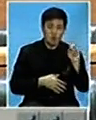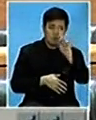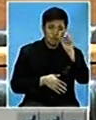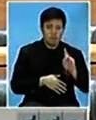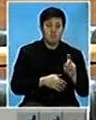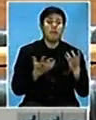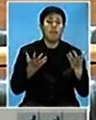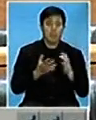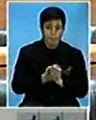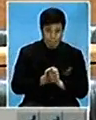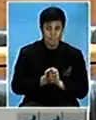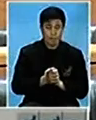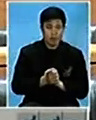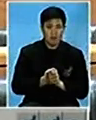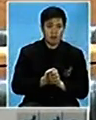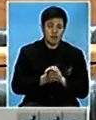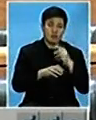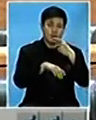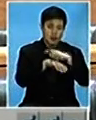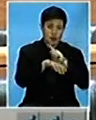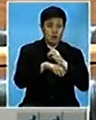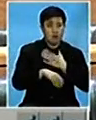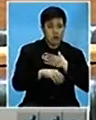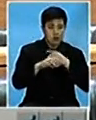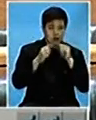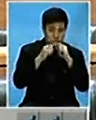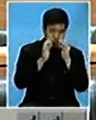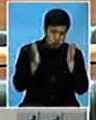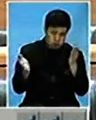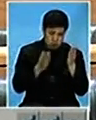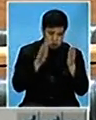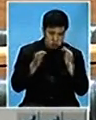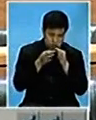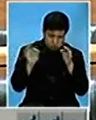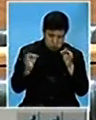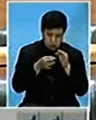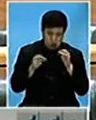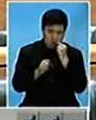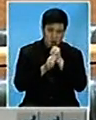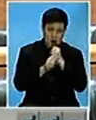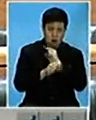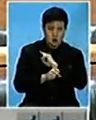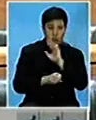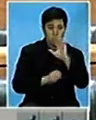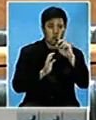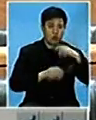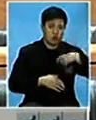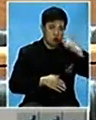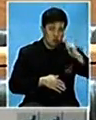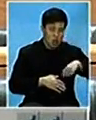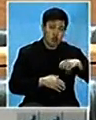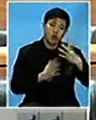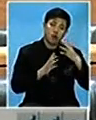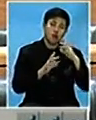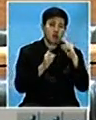านประธานที่เคารพครับถ้าเผื่อว่าเราเข้าไปดูในเนื้อหาสาระเราคงจะเห็นว่าพันธกิจของศาลรัฐธรรมนูญไม่ว่าจะเป็นไปตามรัฐธรร